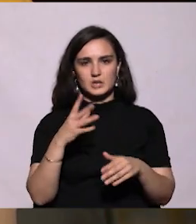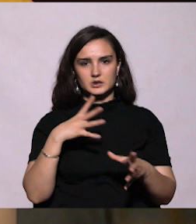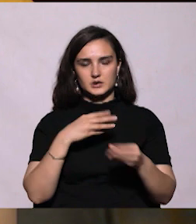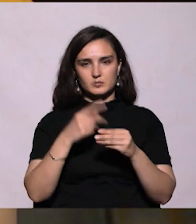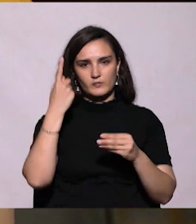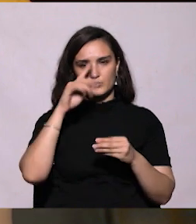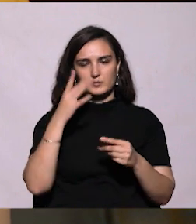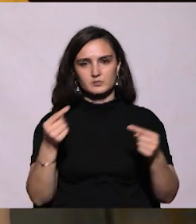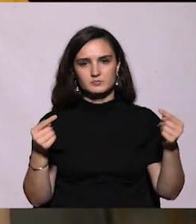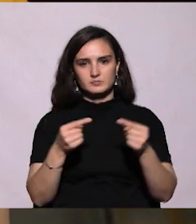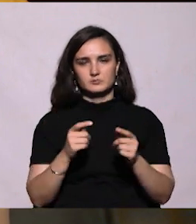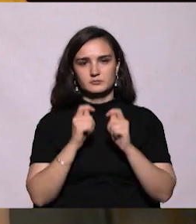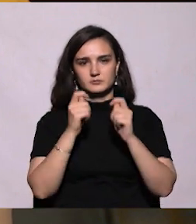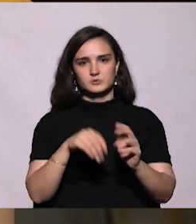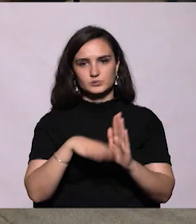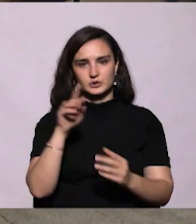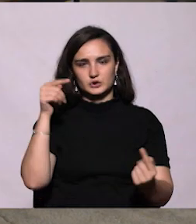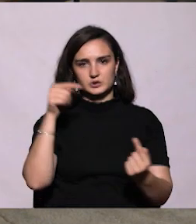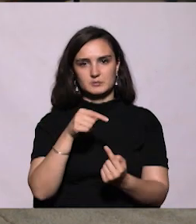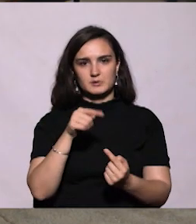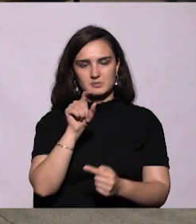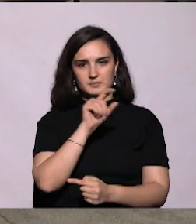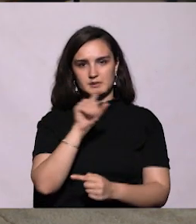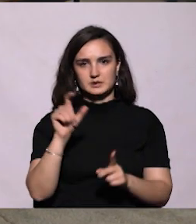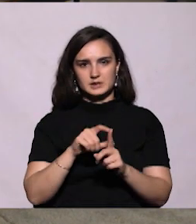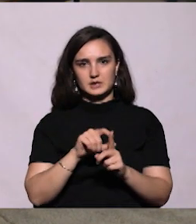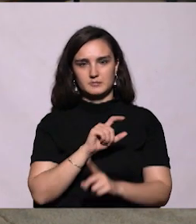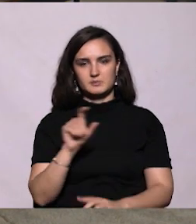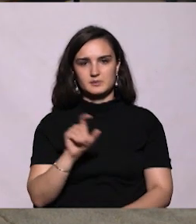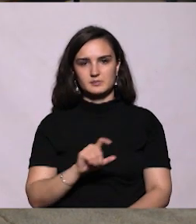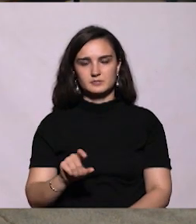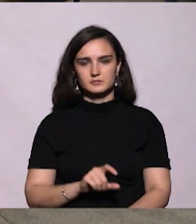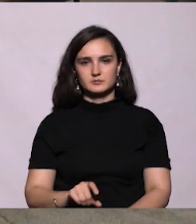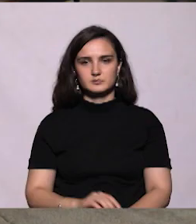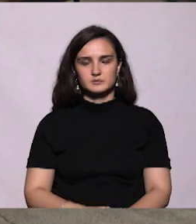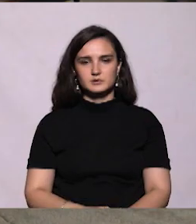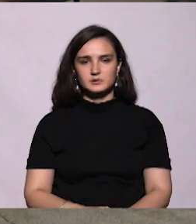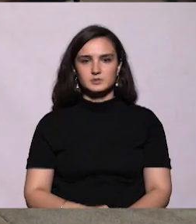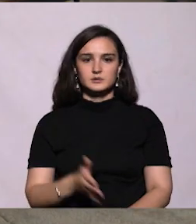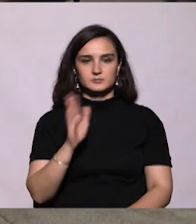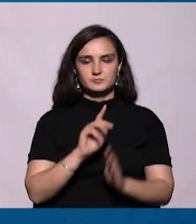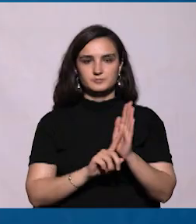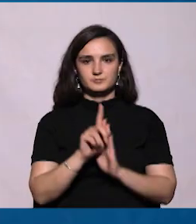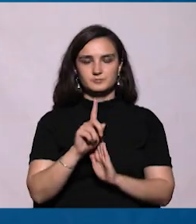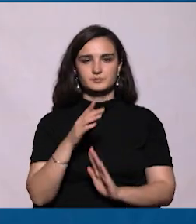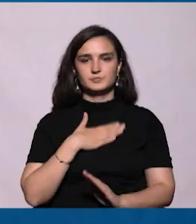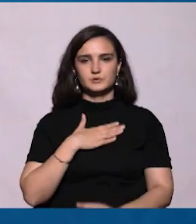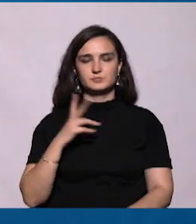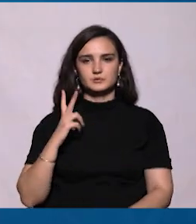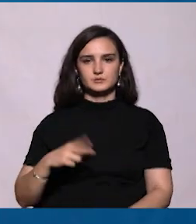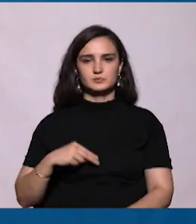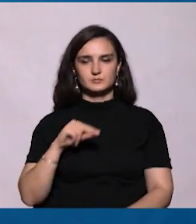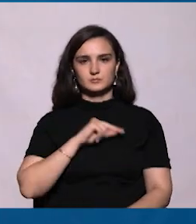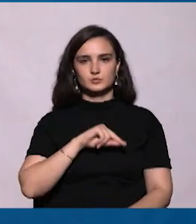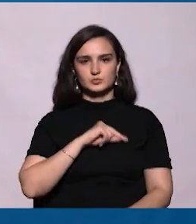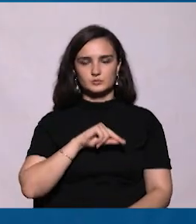მოვიფიქროთ, რომელი ზედსართავის სახელი უკეთ შეესაბამება მოცემულ წინადადებებს. Shall we start? Let's begin. My daughter